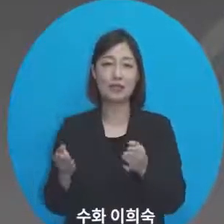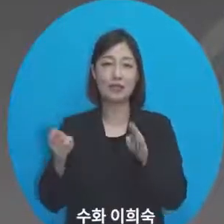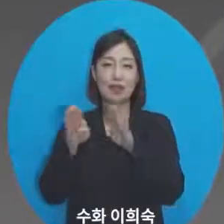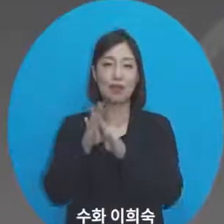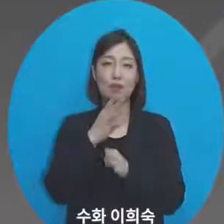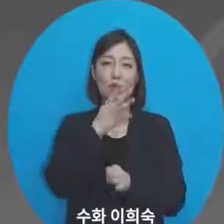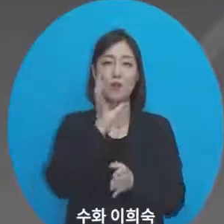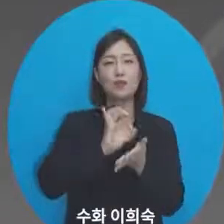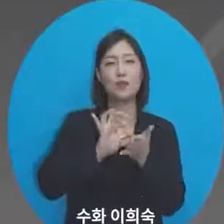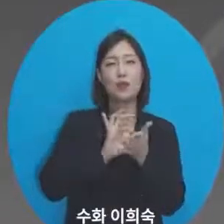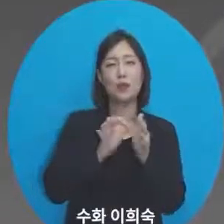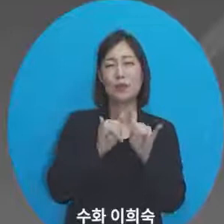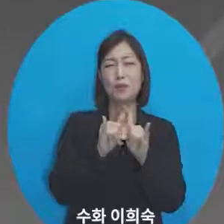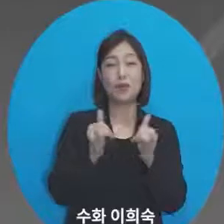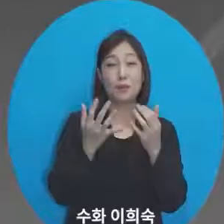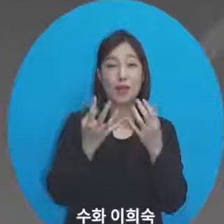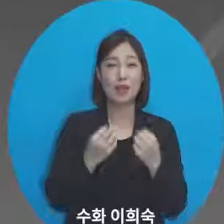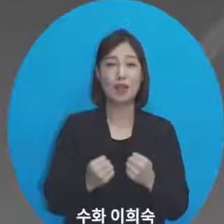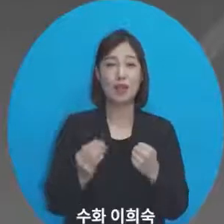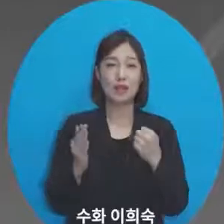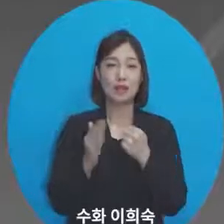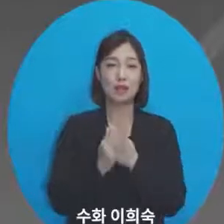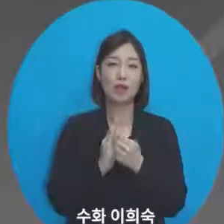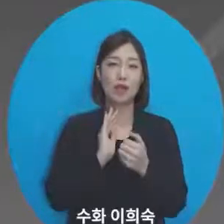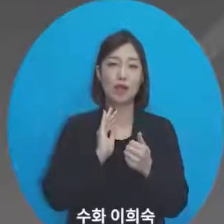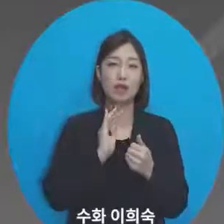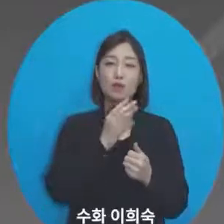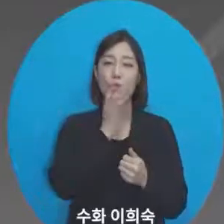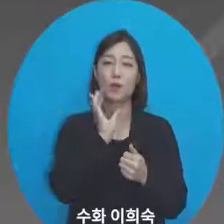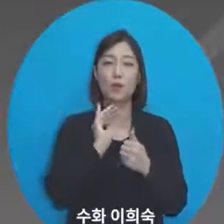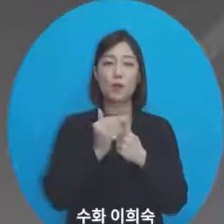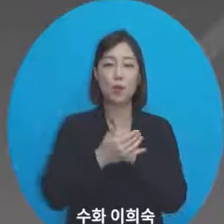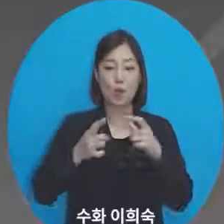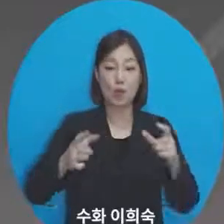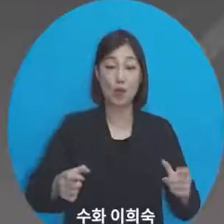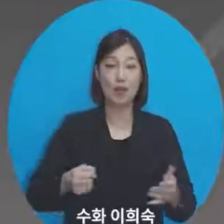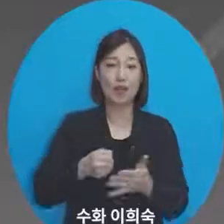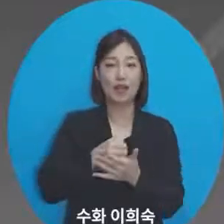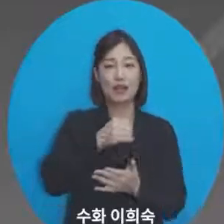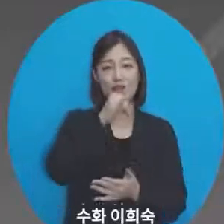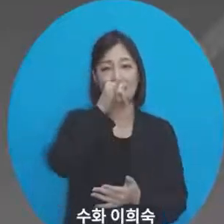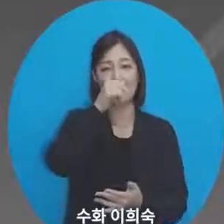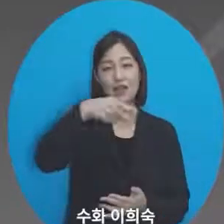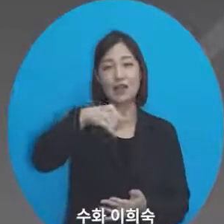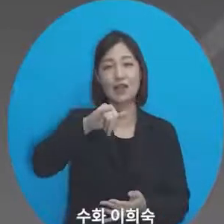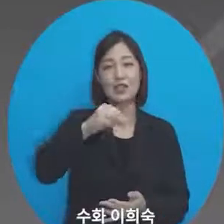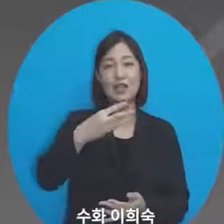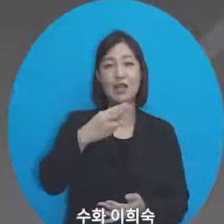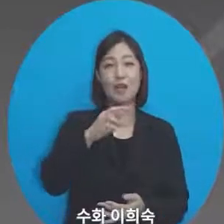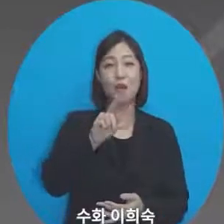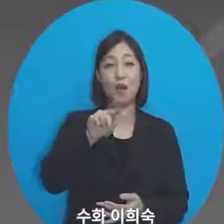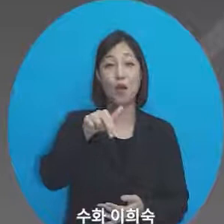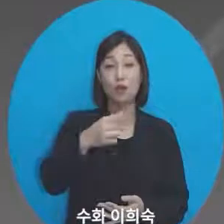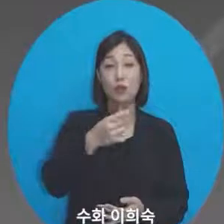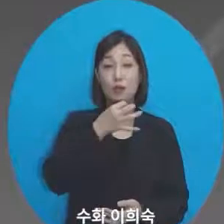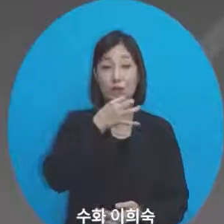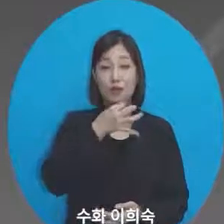주변에 노인보호구역을 지정을 하도록 하고 있고요. 보호구역에서도 실버존이라는 이름으로 부르고 있습니다.